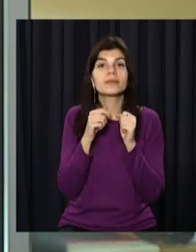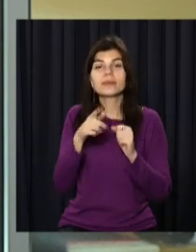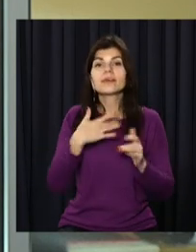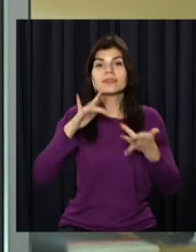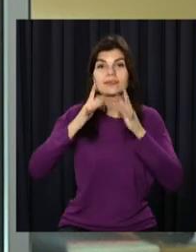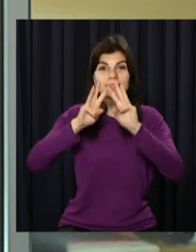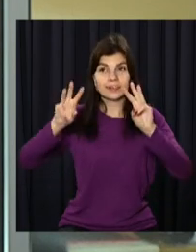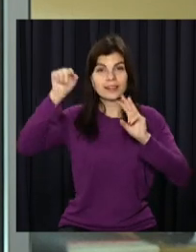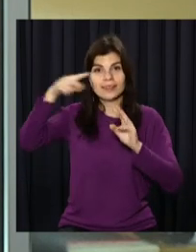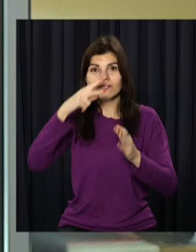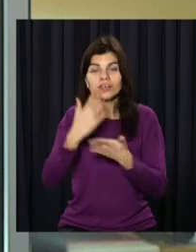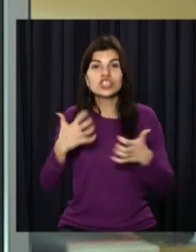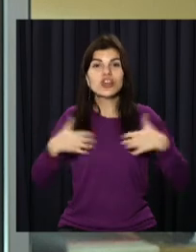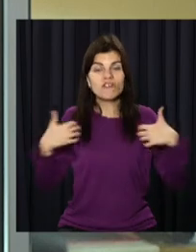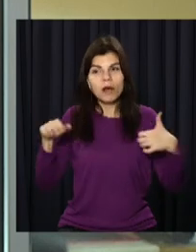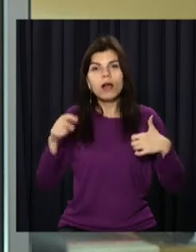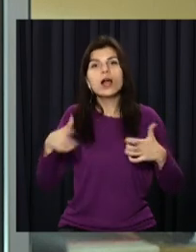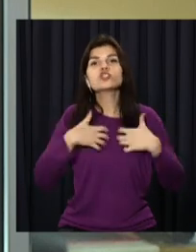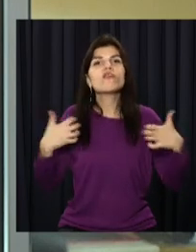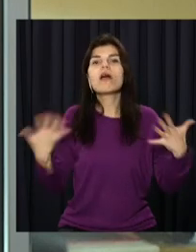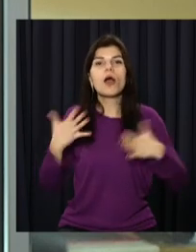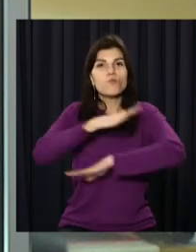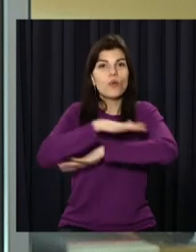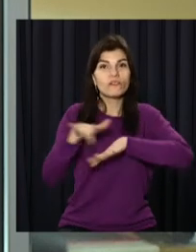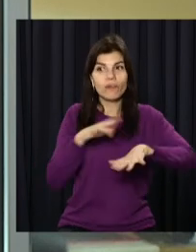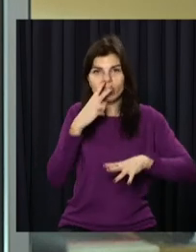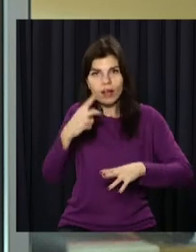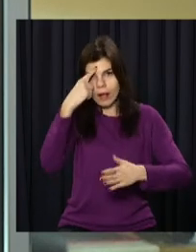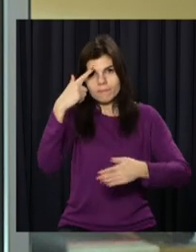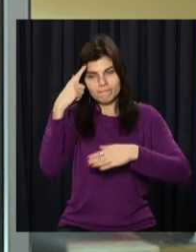на нашому сайті opentv.media. Сюжети переглядайте на